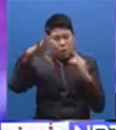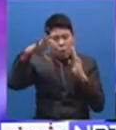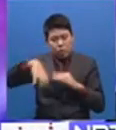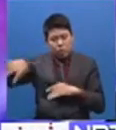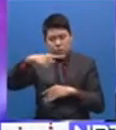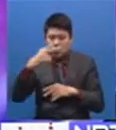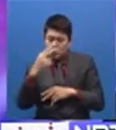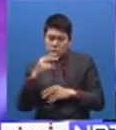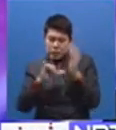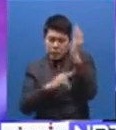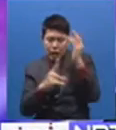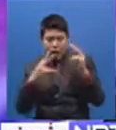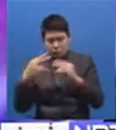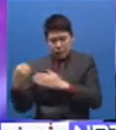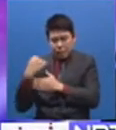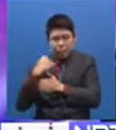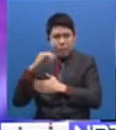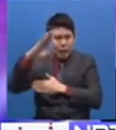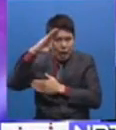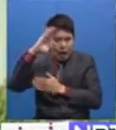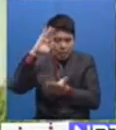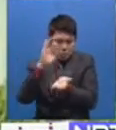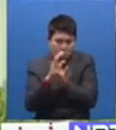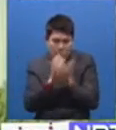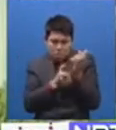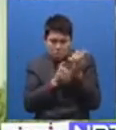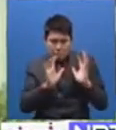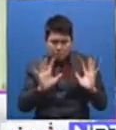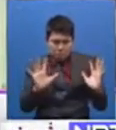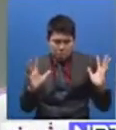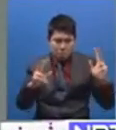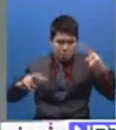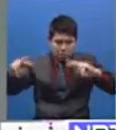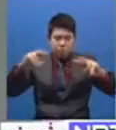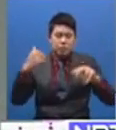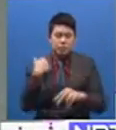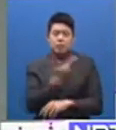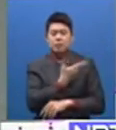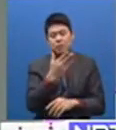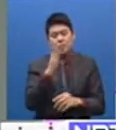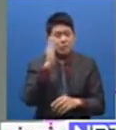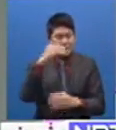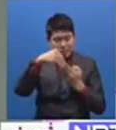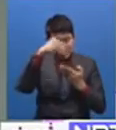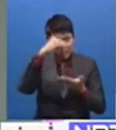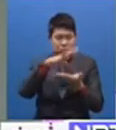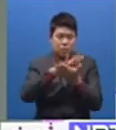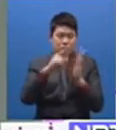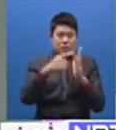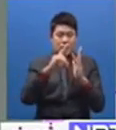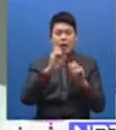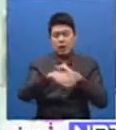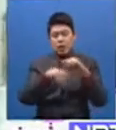พื้นที่จังหวัดเยลาก็ยังเป็นไปอย่างเข้มงวดนายปรีชาพัฒแววจันทร์ชยากรอายุ 17ปีนักเรียนโรงเรียนเดช